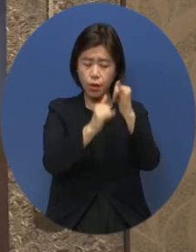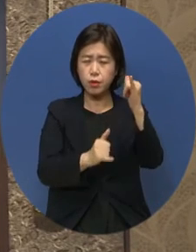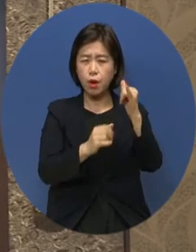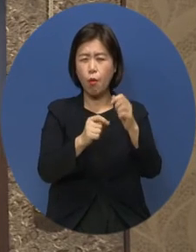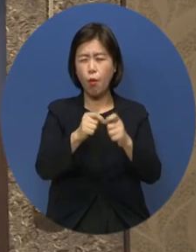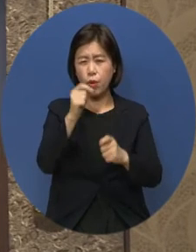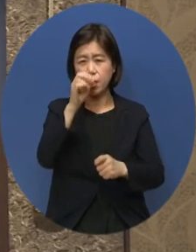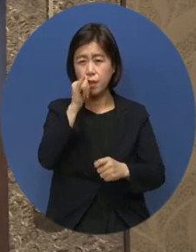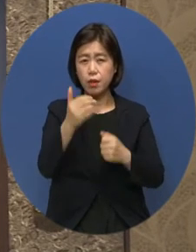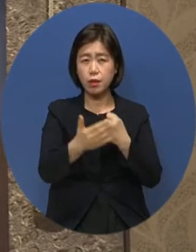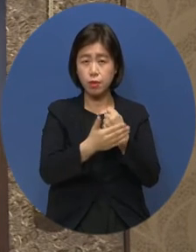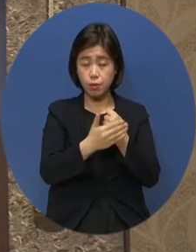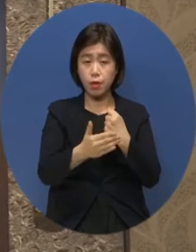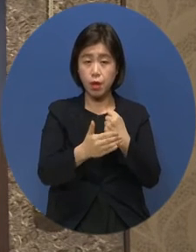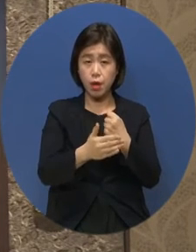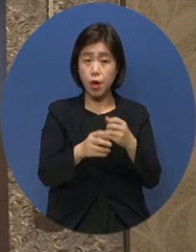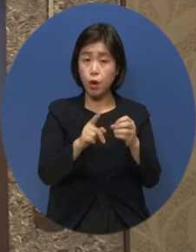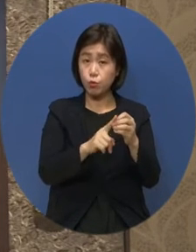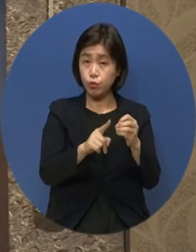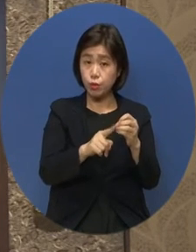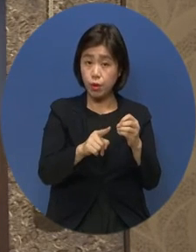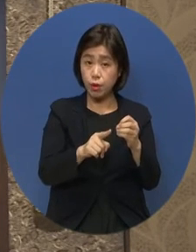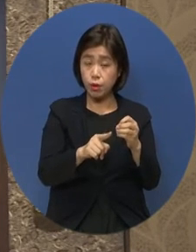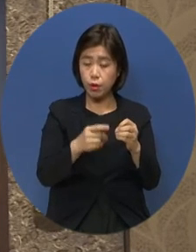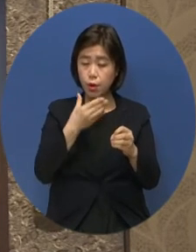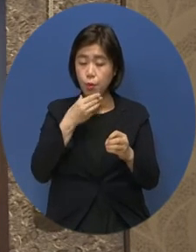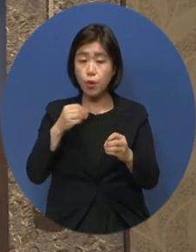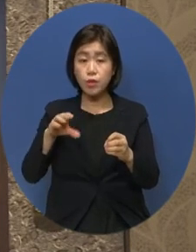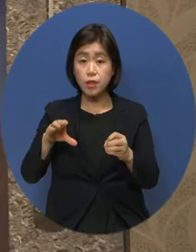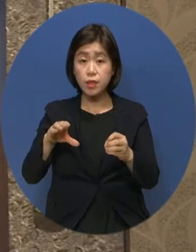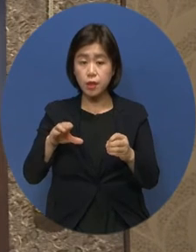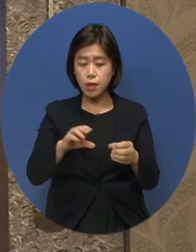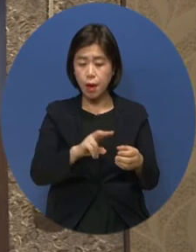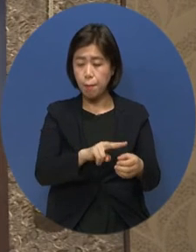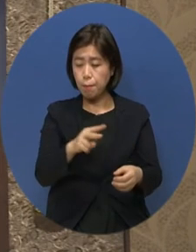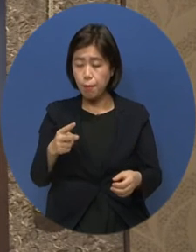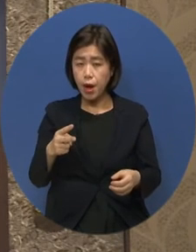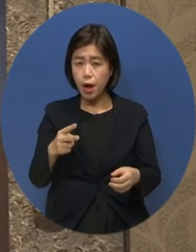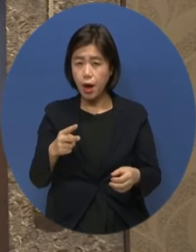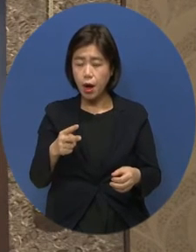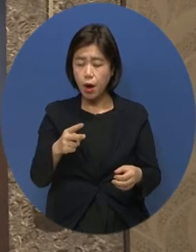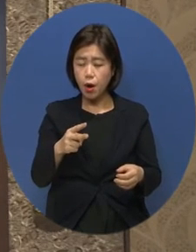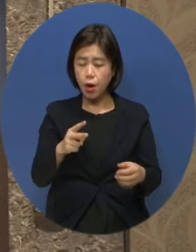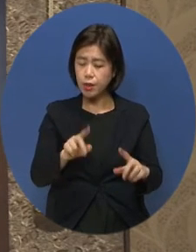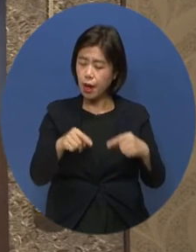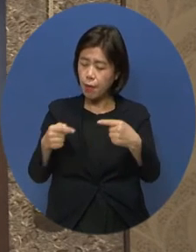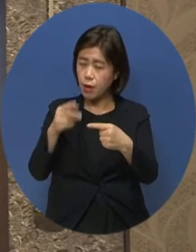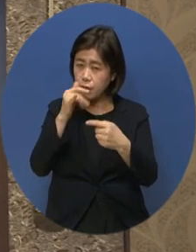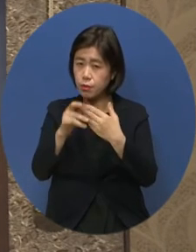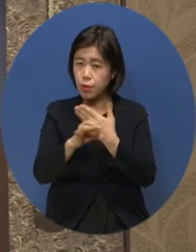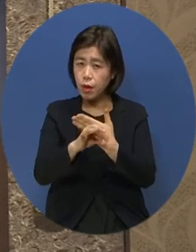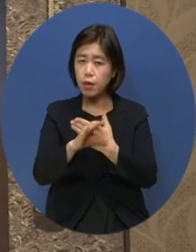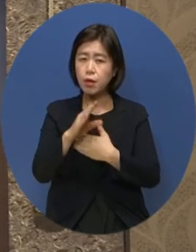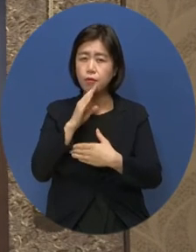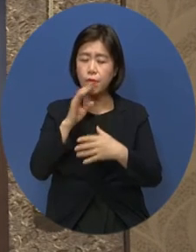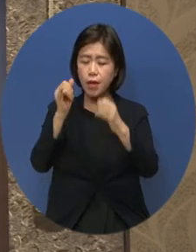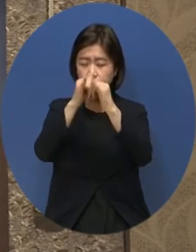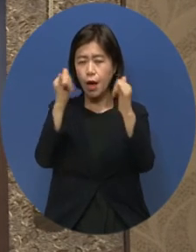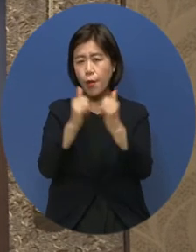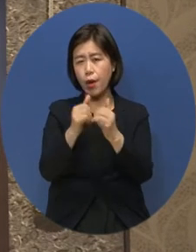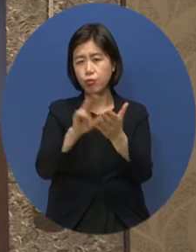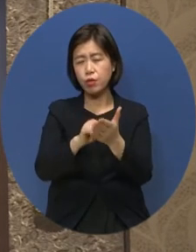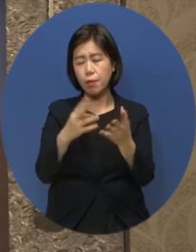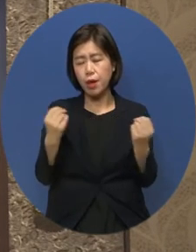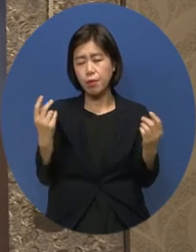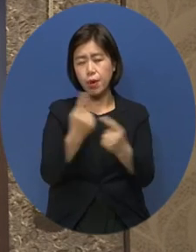불교가 복수의 전면적으로 좀 참여한다면 우리나라의 복시 판도가 좀 달라 지겠다 어 그래서